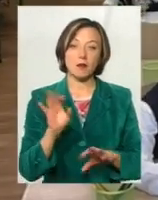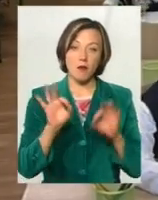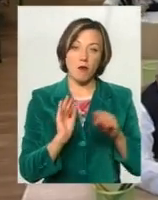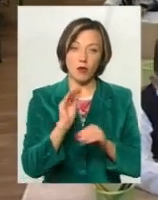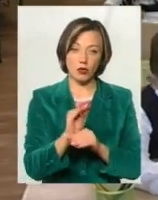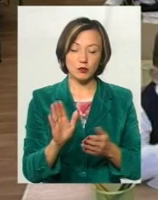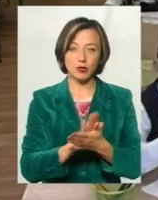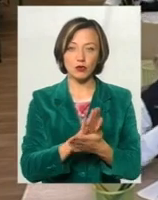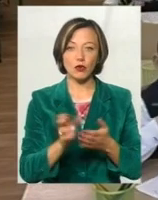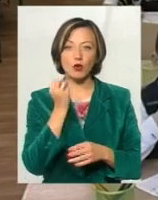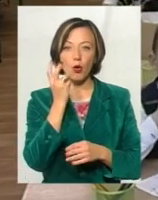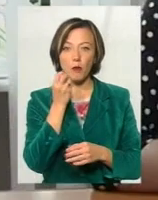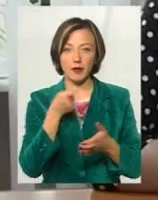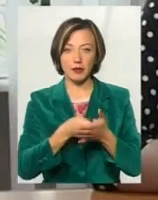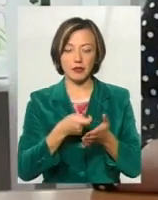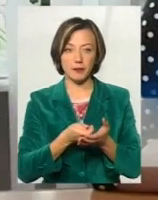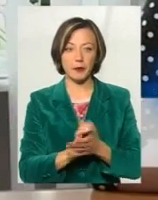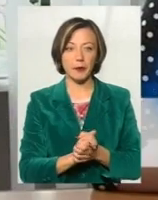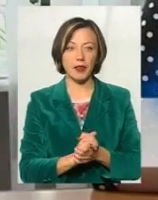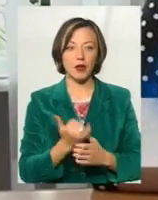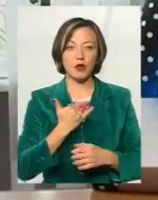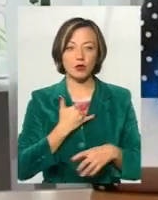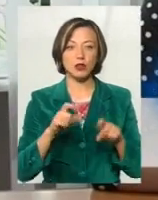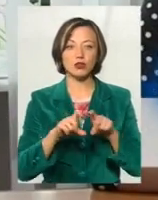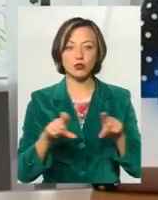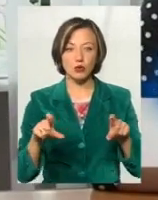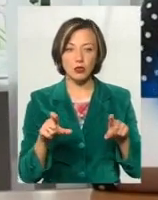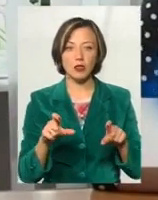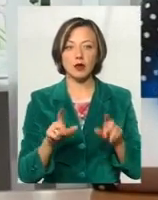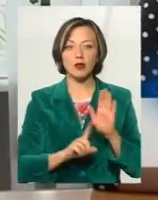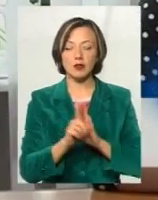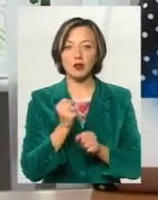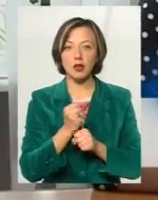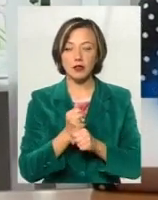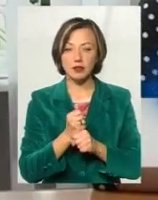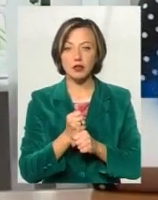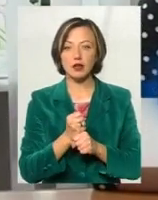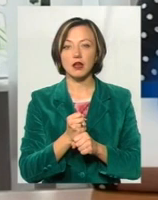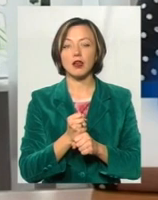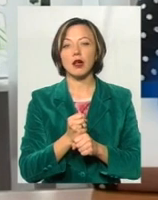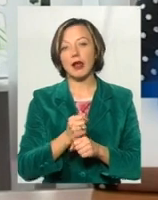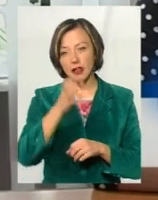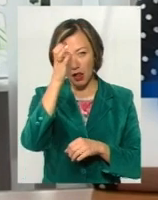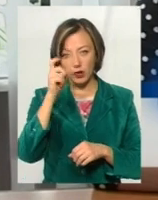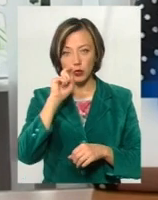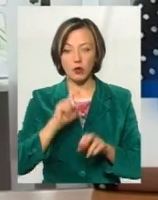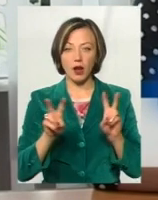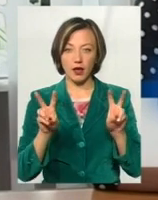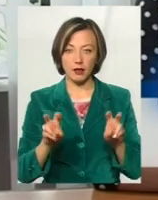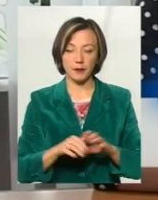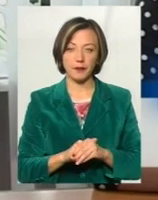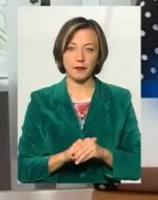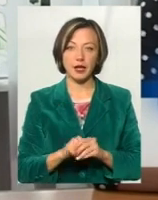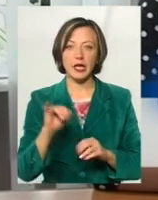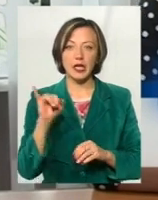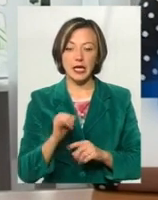закладі ще й безкоштовні обіди. У нашій школі запрацював клас з науково-педагогічним проектом «Інтелект України».